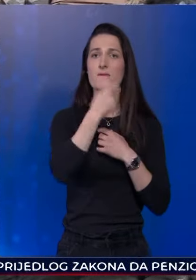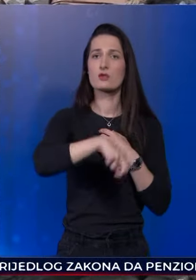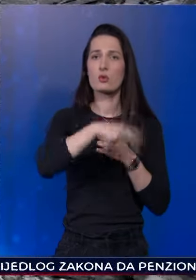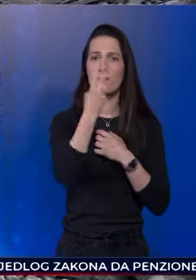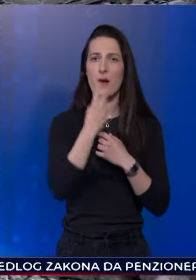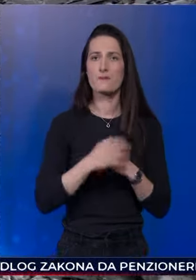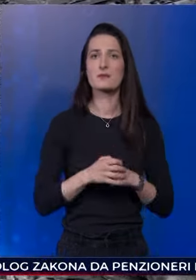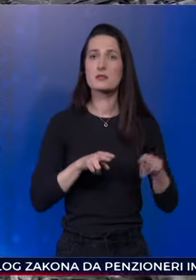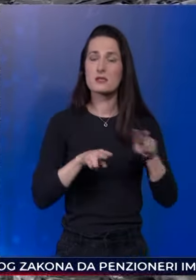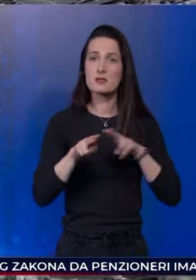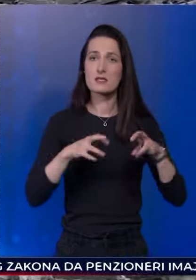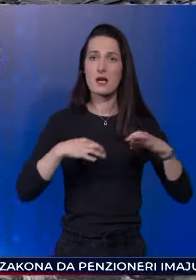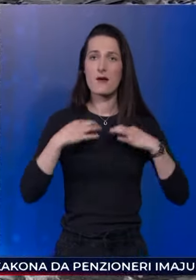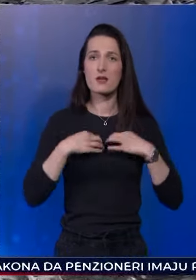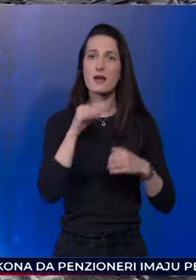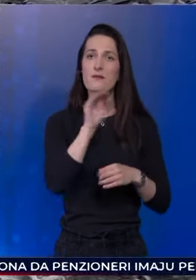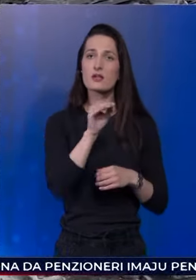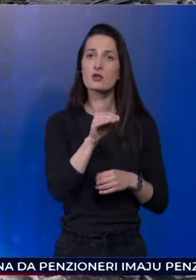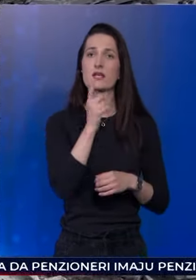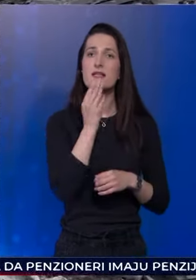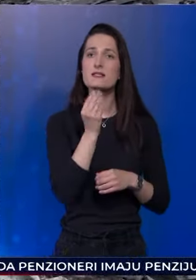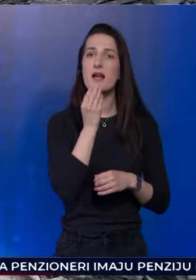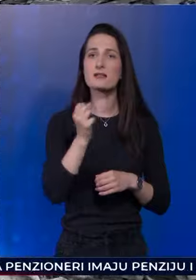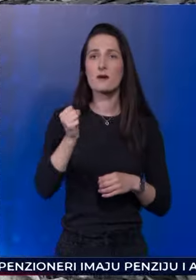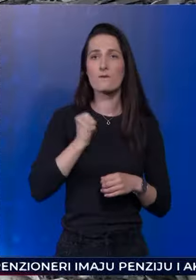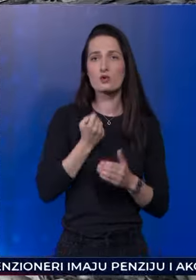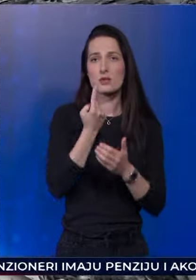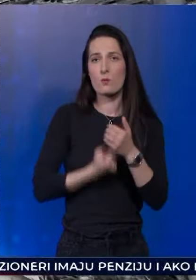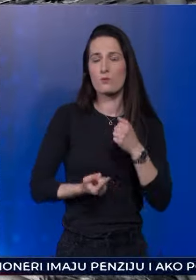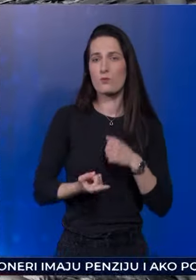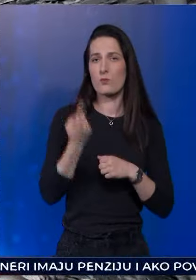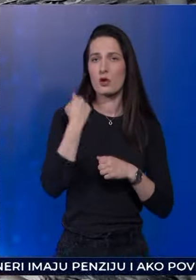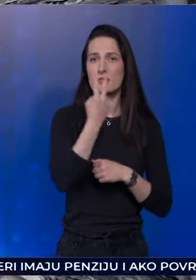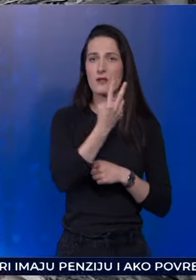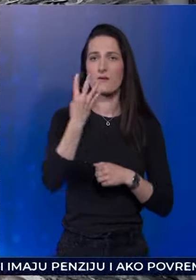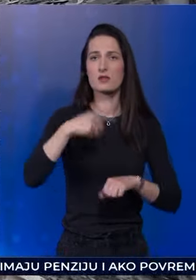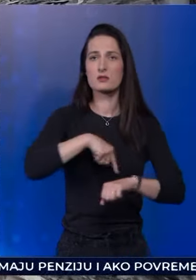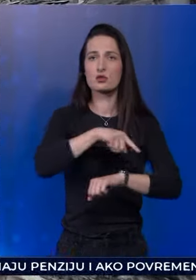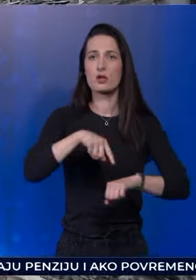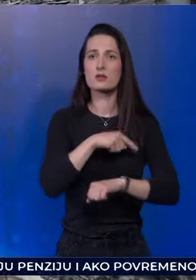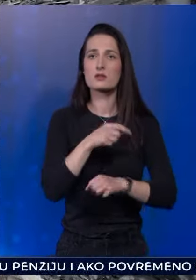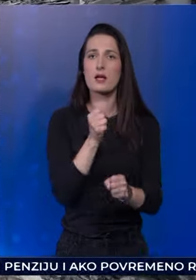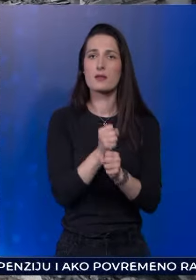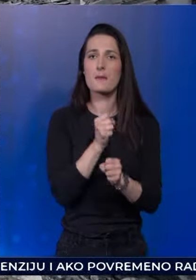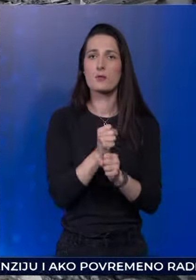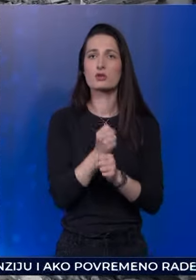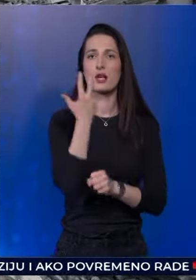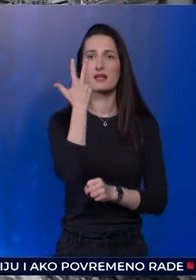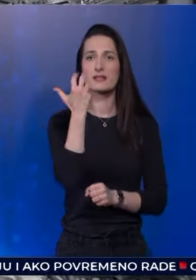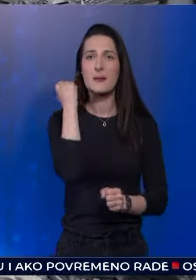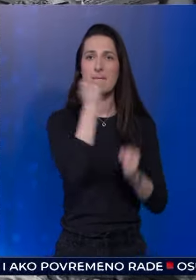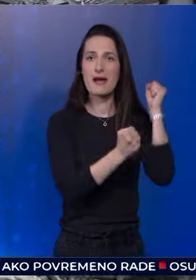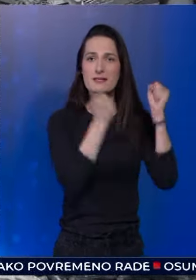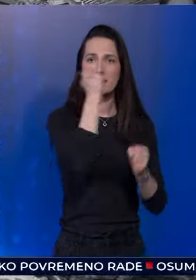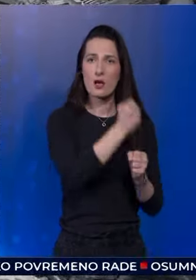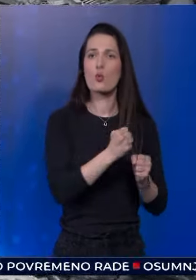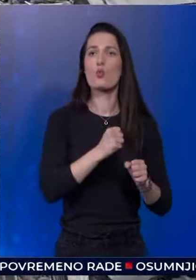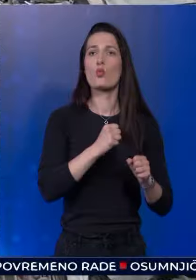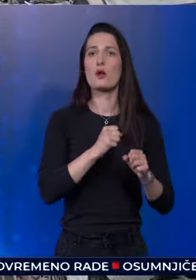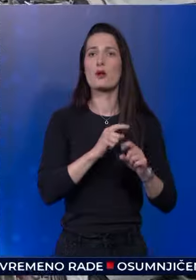37.202. I iz Ministarstva zdravlja navedeno je da je izraelska vojska u posljednja 24 sata počinila 3